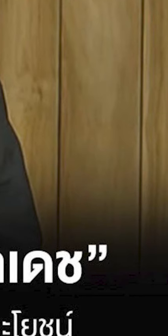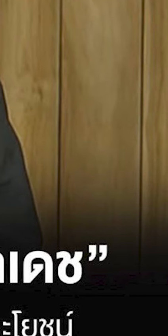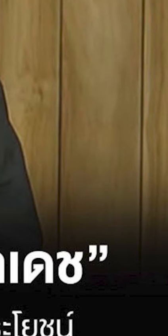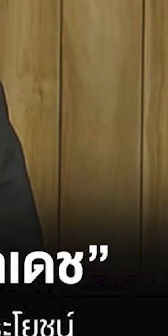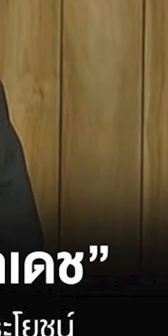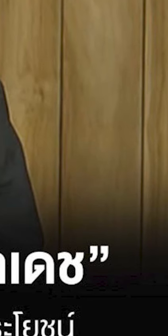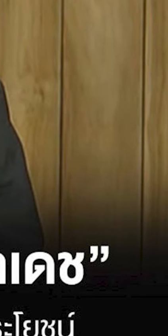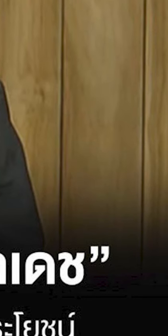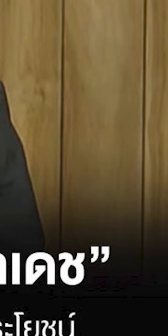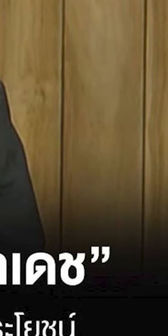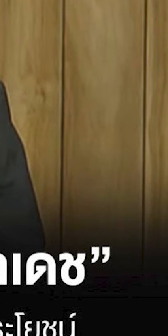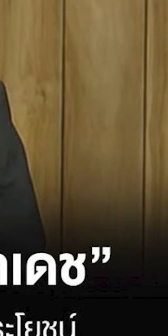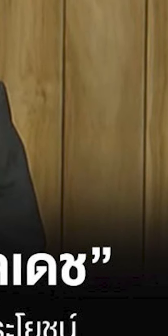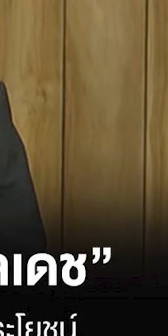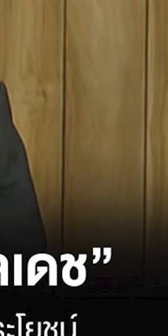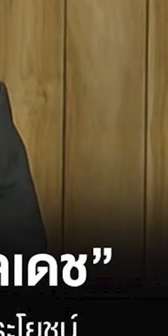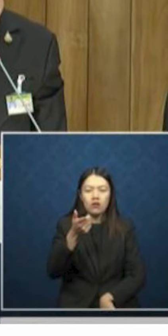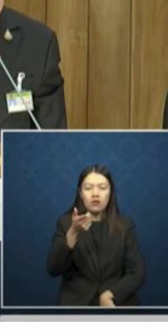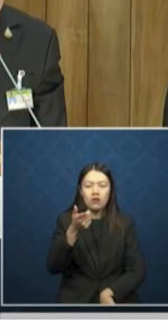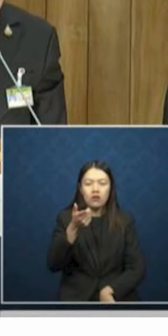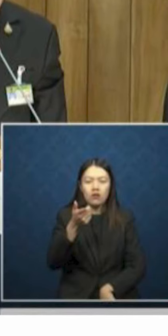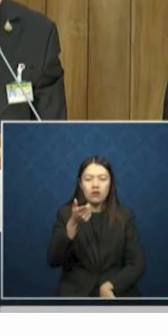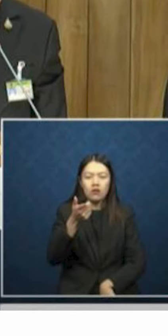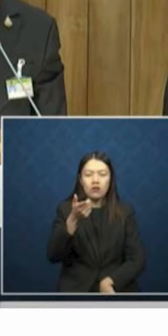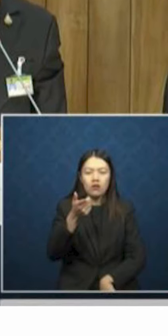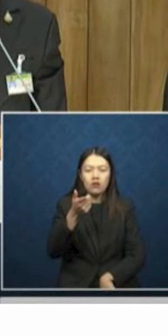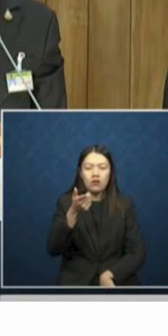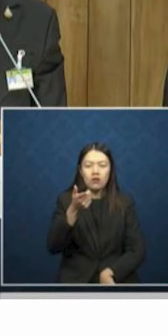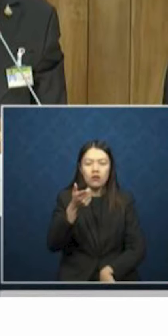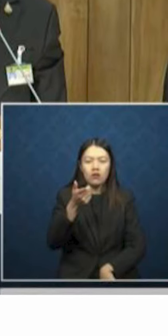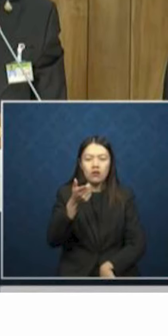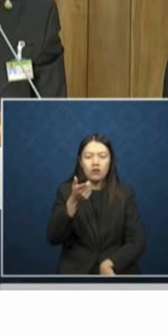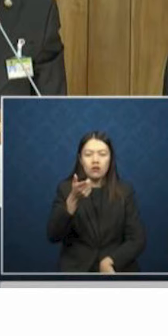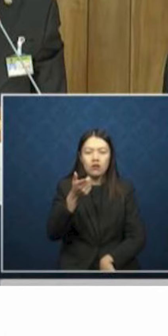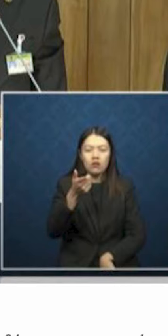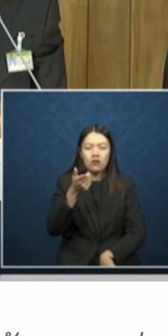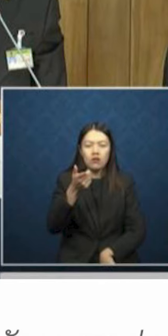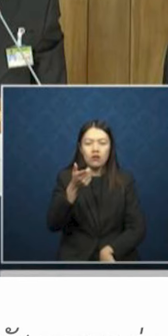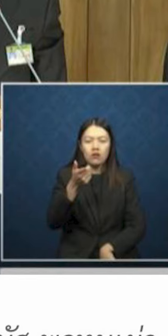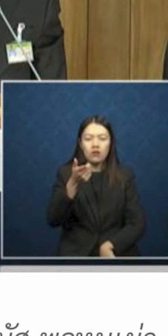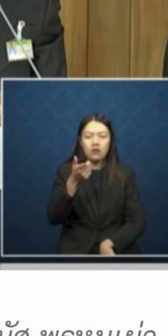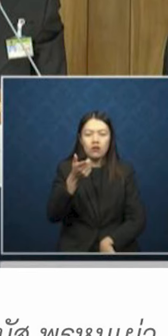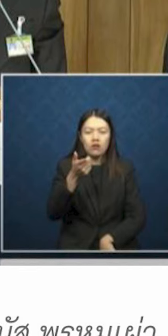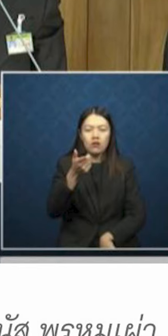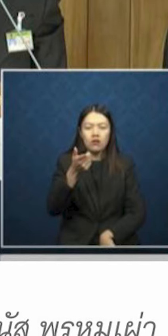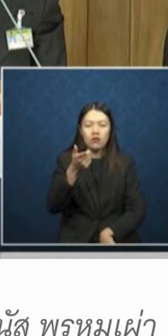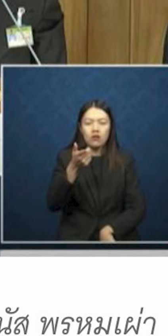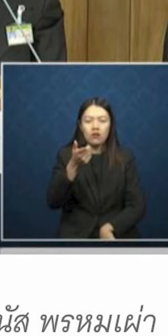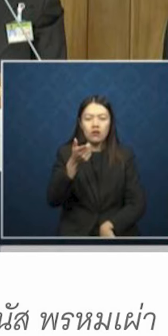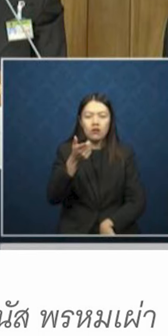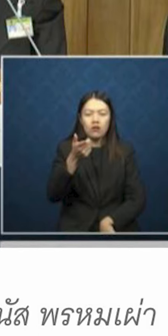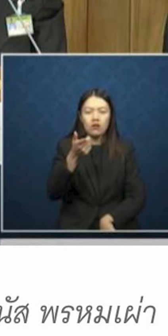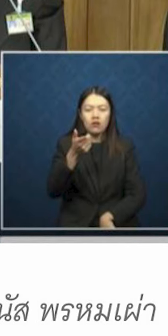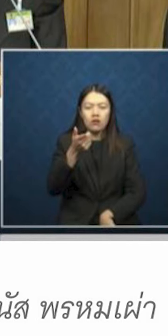มีคดีทุจริตไป17ปีวันนี้สิ่งที่ต้องพูดก็คือปัญหาในการบังคับโทษที่เกิดขึ้นในระบบทั้งการเมืองและข้าราชการผู้ใดทำ